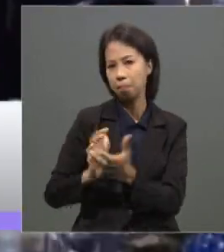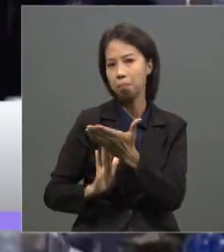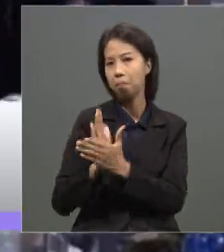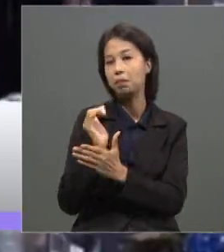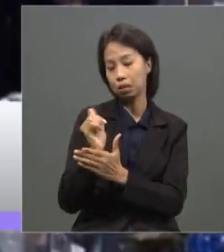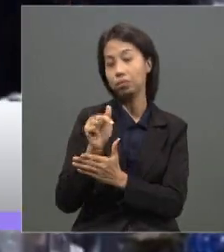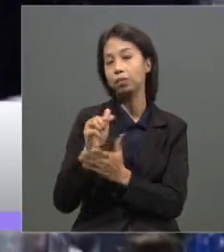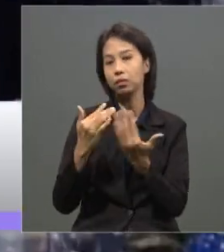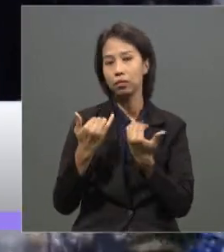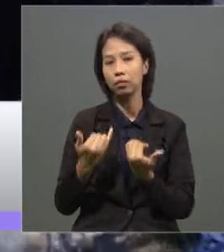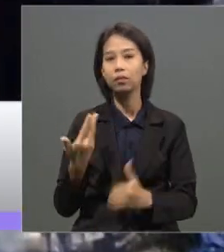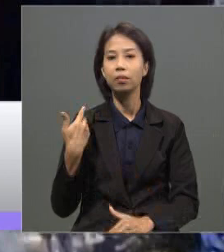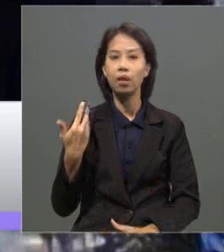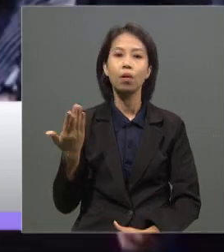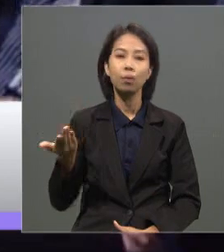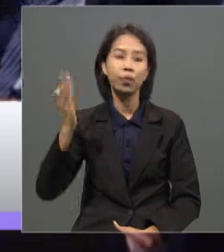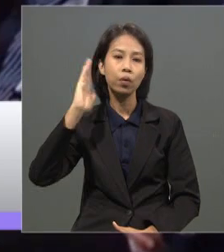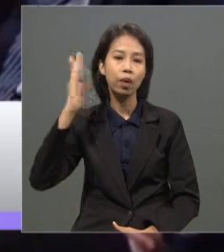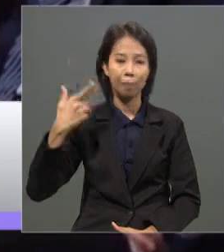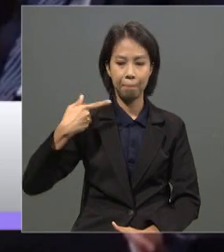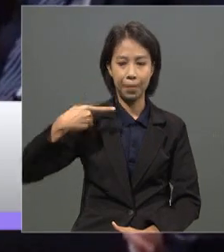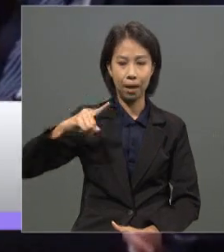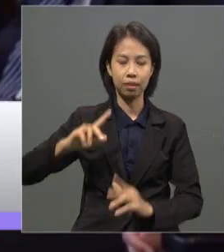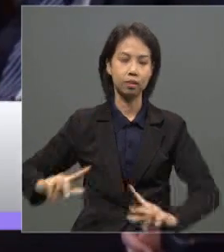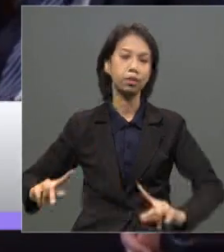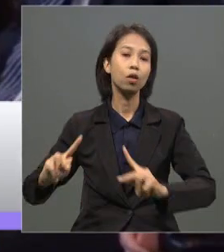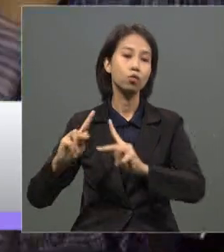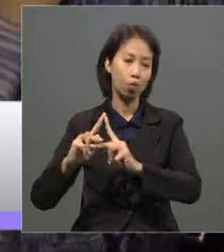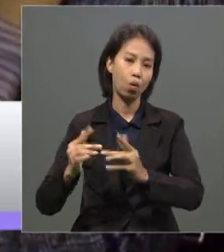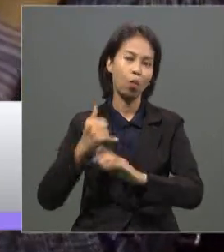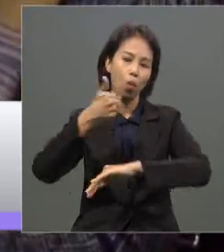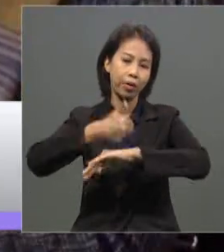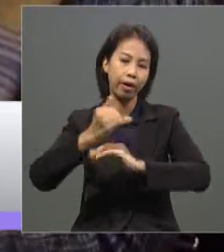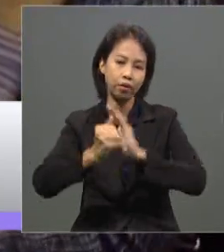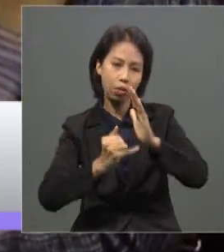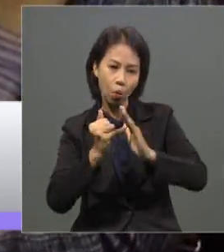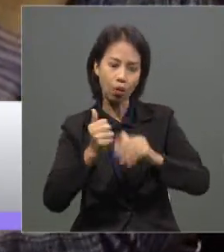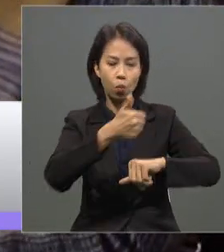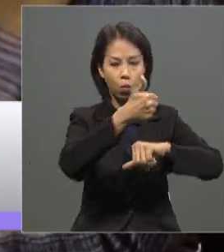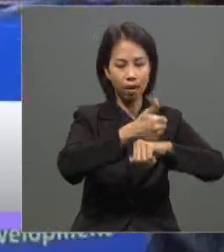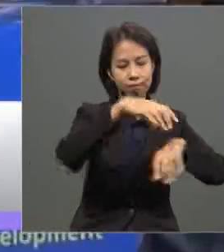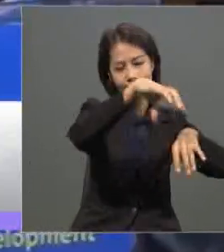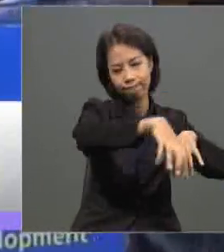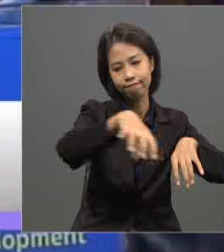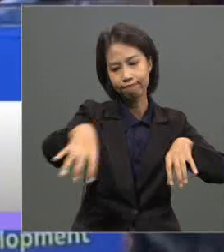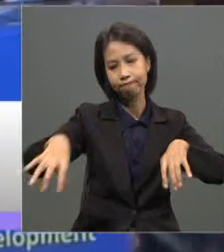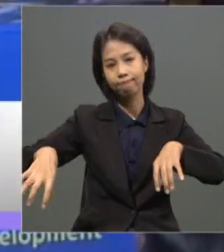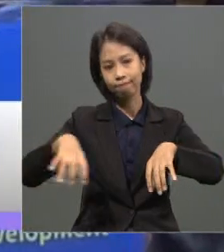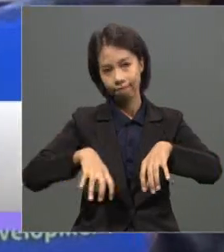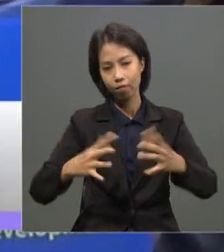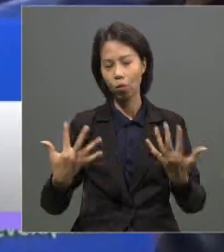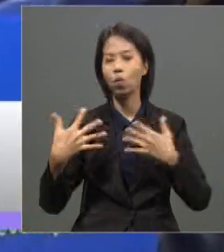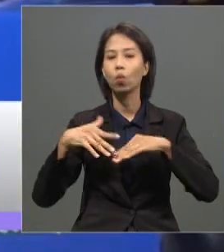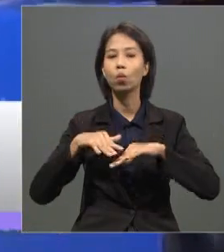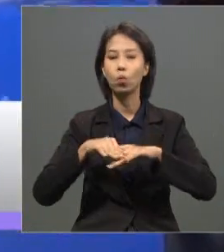มหาดไทยโดยมีนายสุทธิพงษ์จุลเจริญปลัดกระทรวมหาดไทยผู้ว่าราชการจังหวัดหัวหน้าหน่วยงานผู้บริหารในสังกัดกระทรวงเข้าร่วม